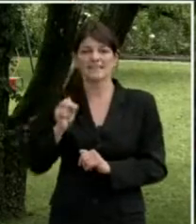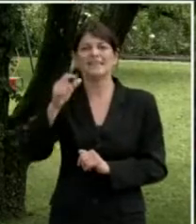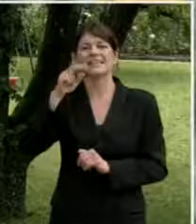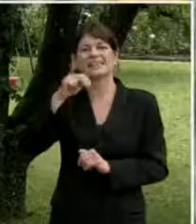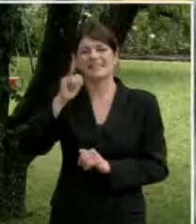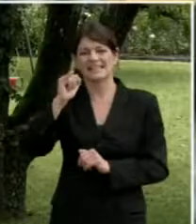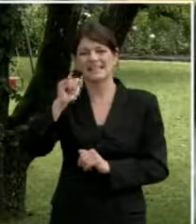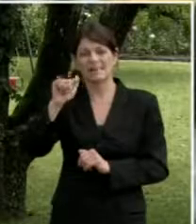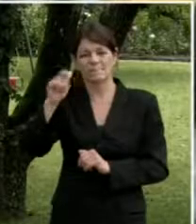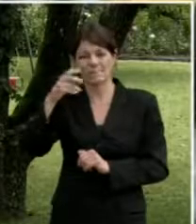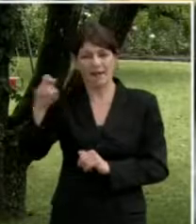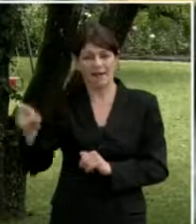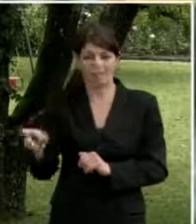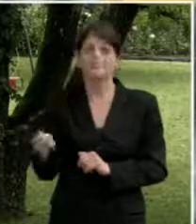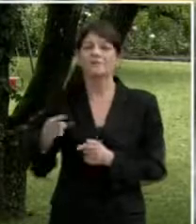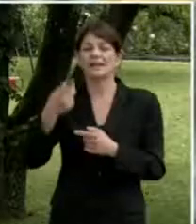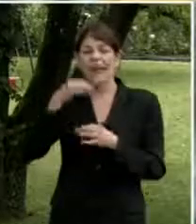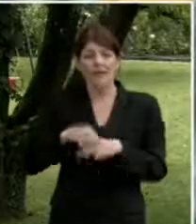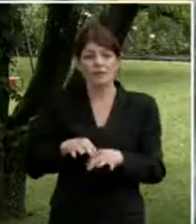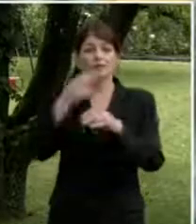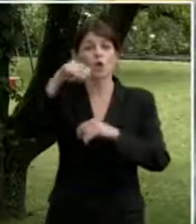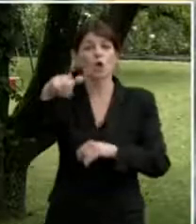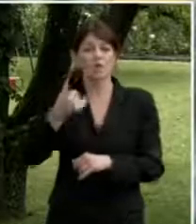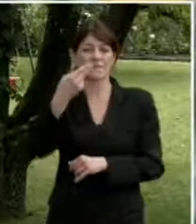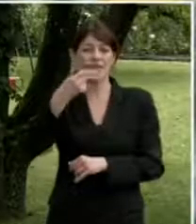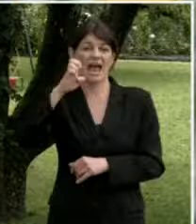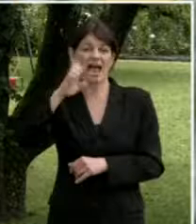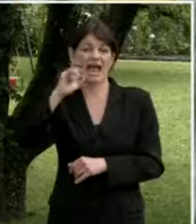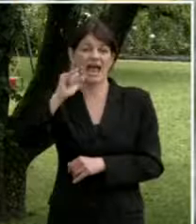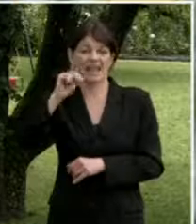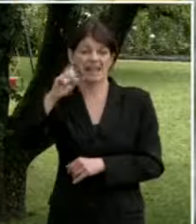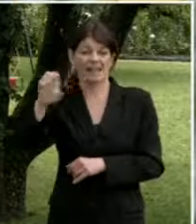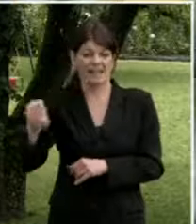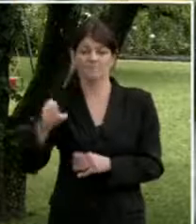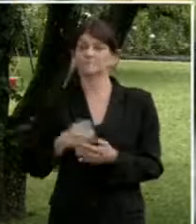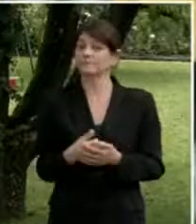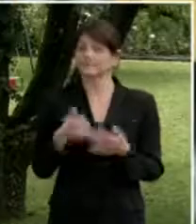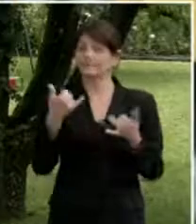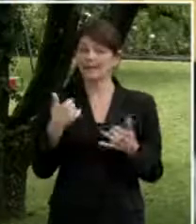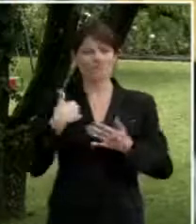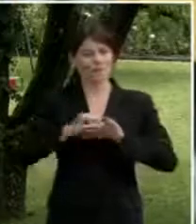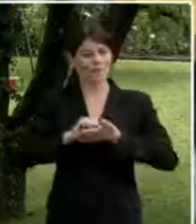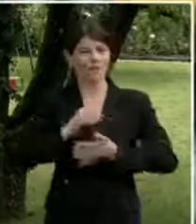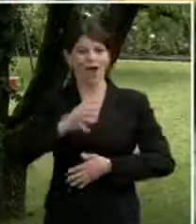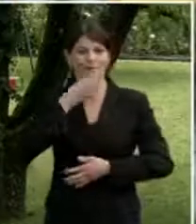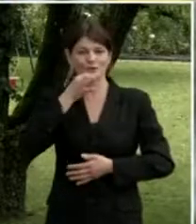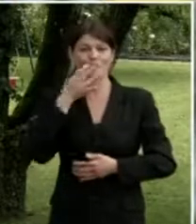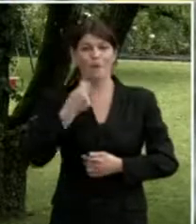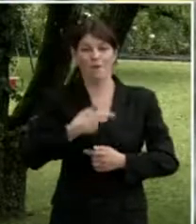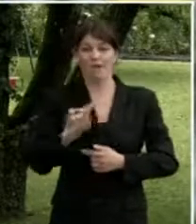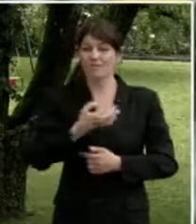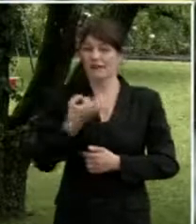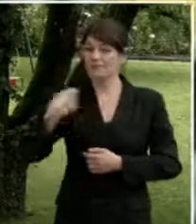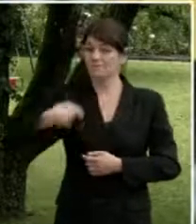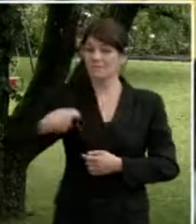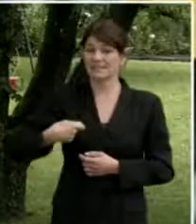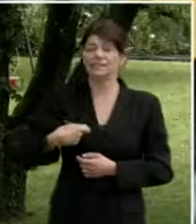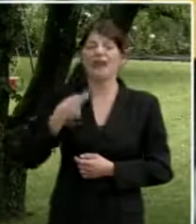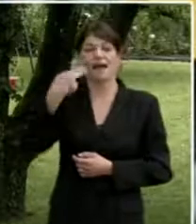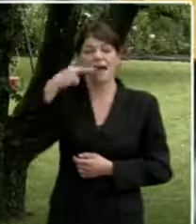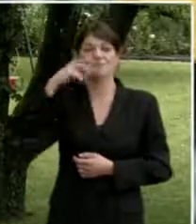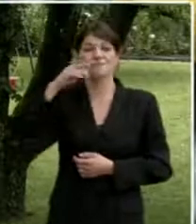von Josef Heinle. Nun freuen wir uns auf die Ansprache von Landtagspräsident Albert